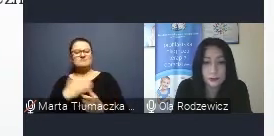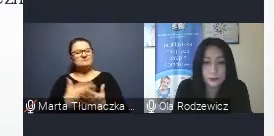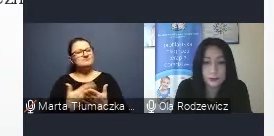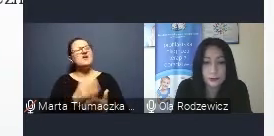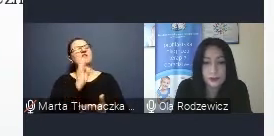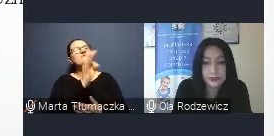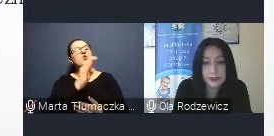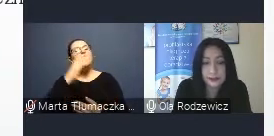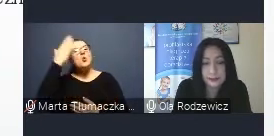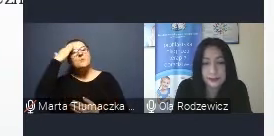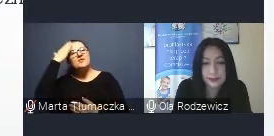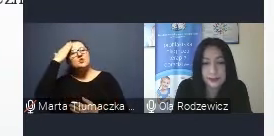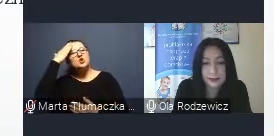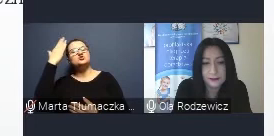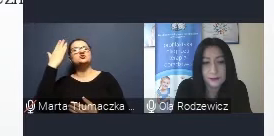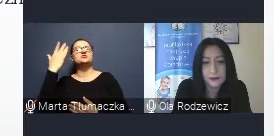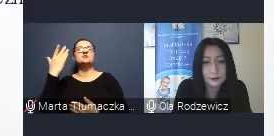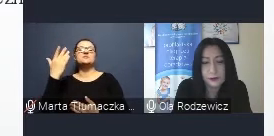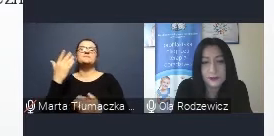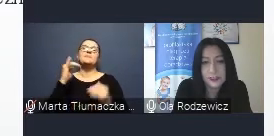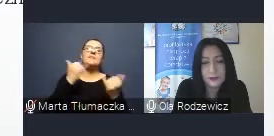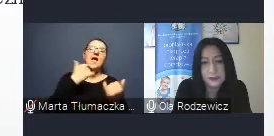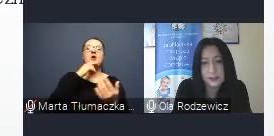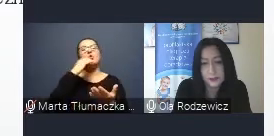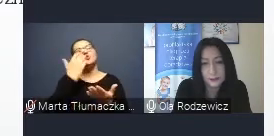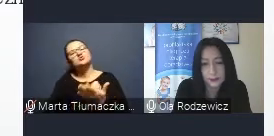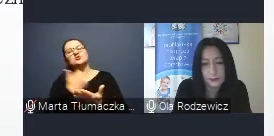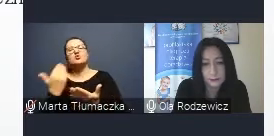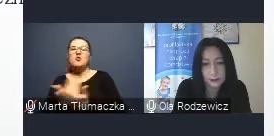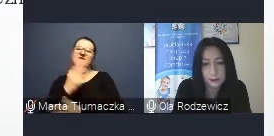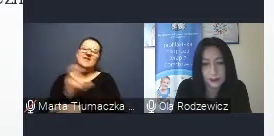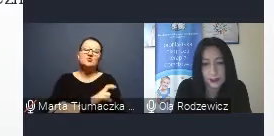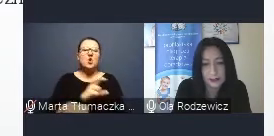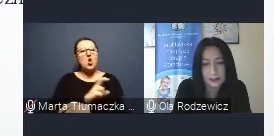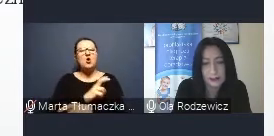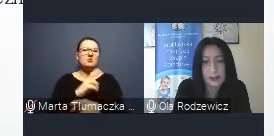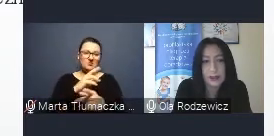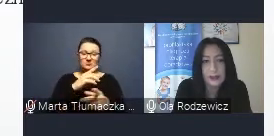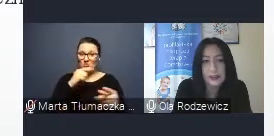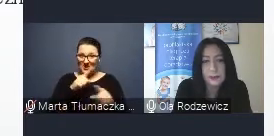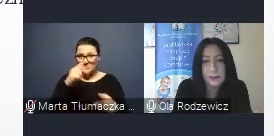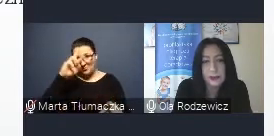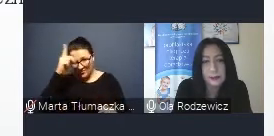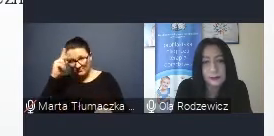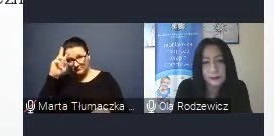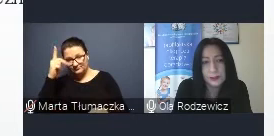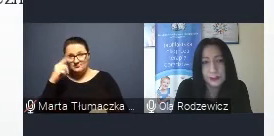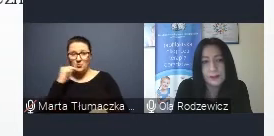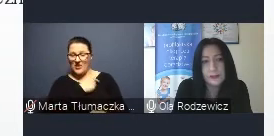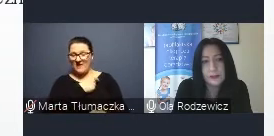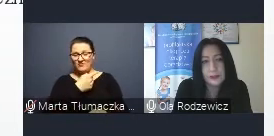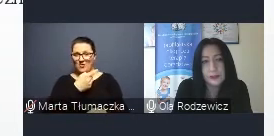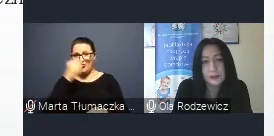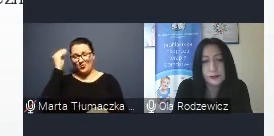bo ich umiejętność korzystania z nowych technologii wcale nie oznacza, że oni potrafią się uczyć zdalnie. I nie zapominajmy o tym,